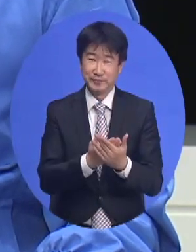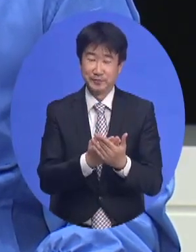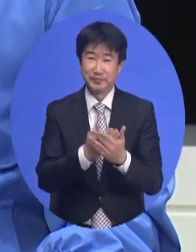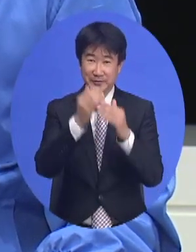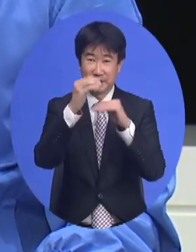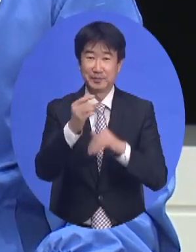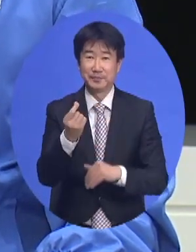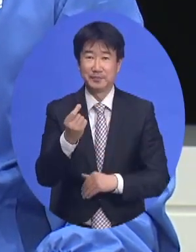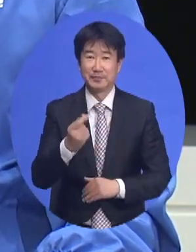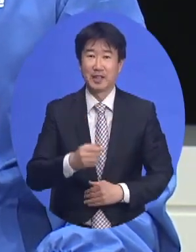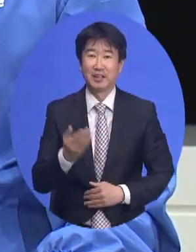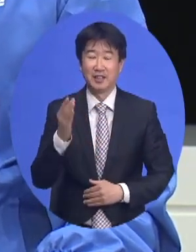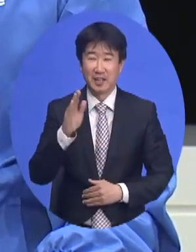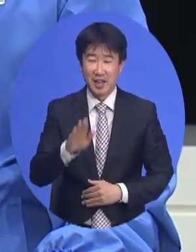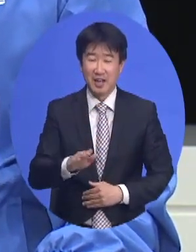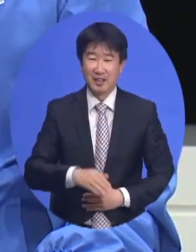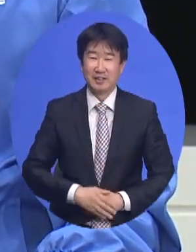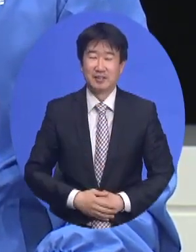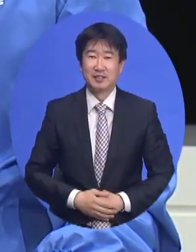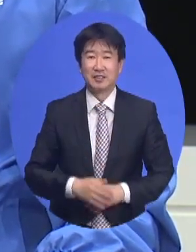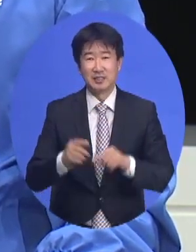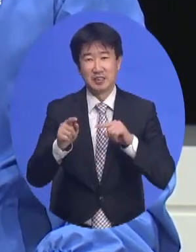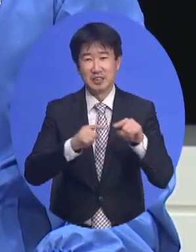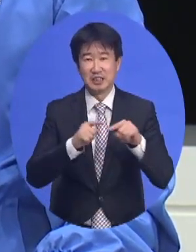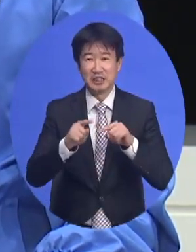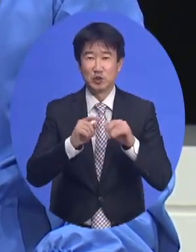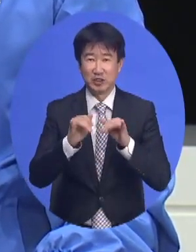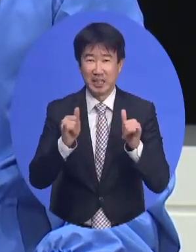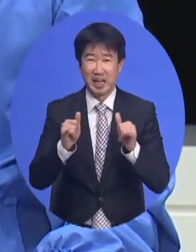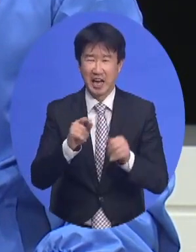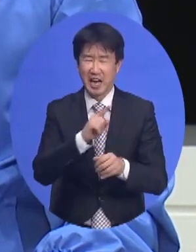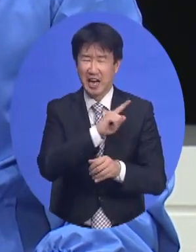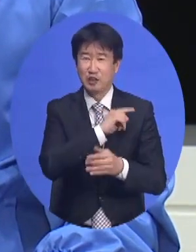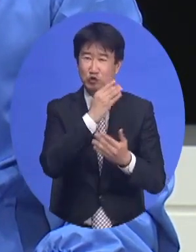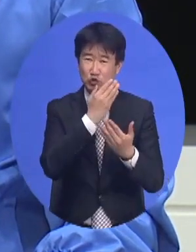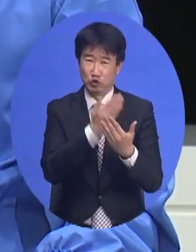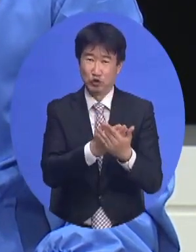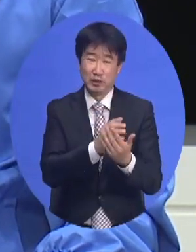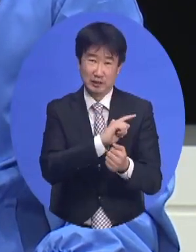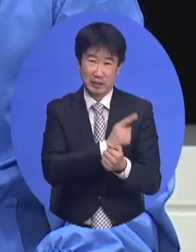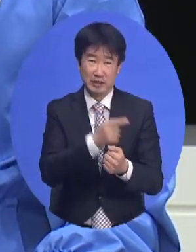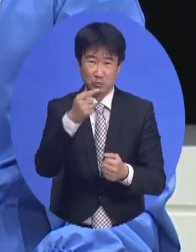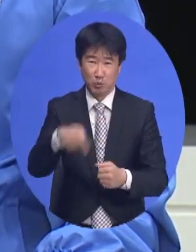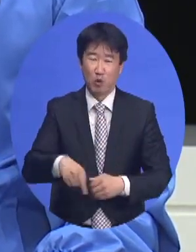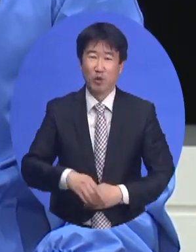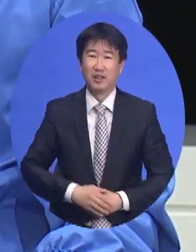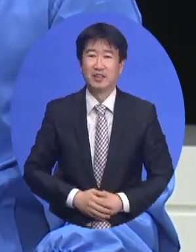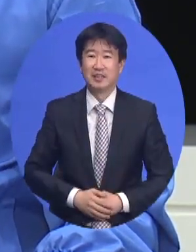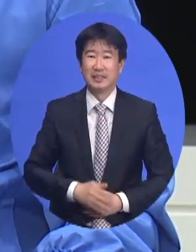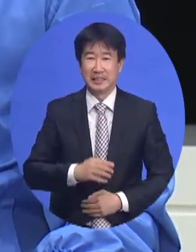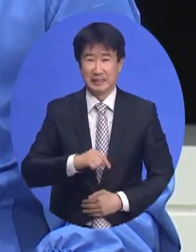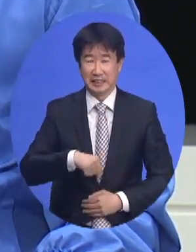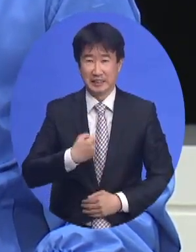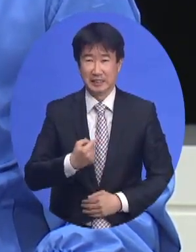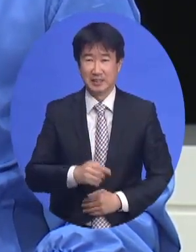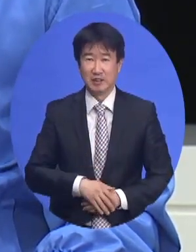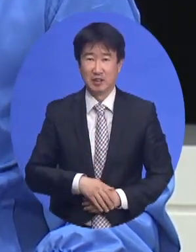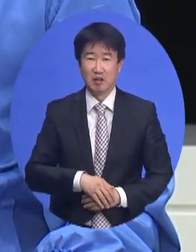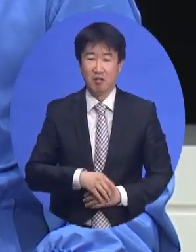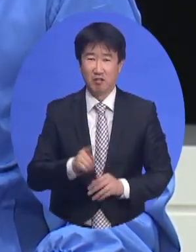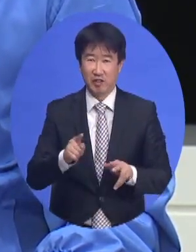것 같습니다. 그러나 정치 지도자의 가장 중요한 자질은 자신의 입신